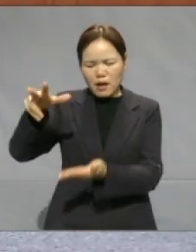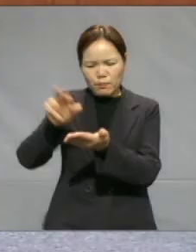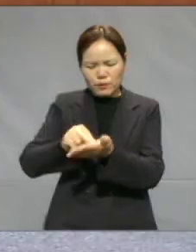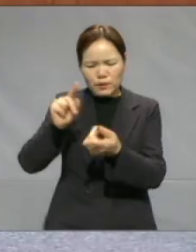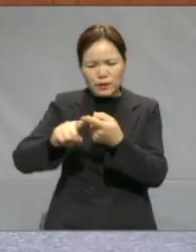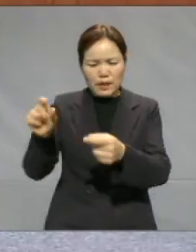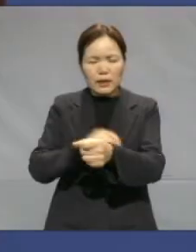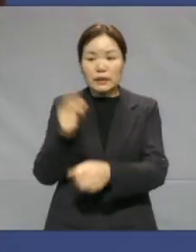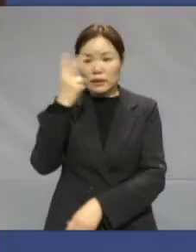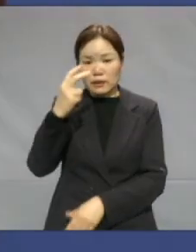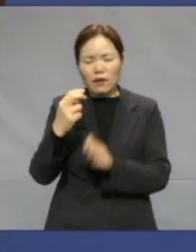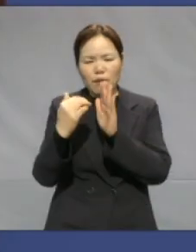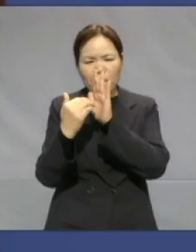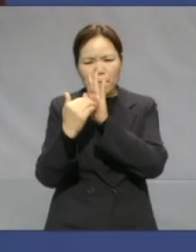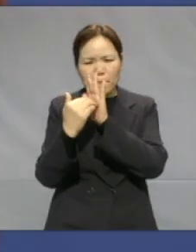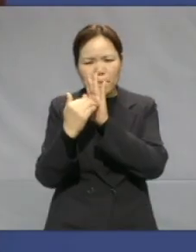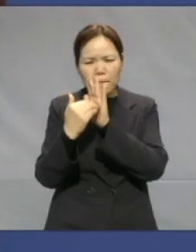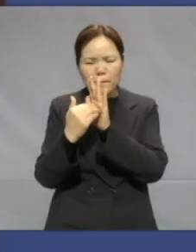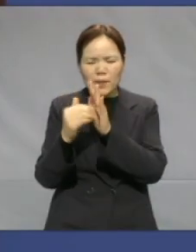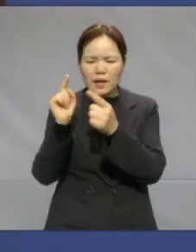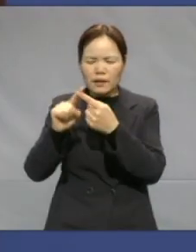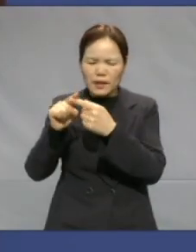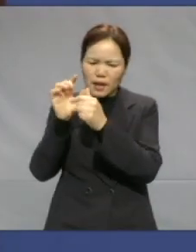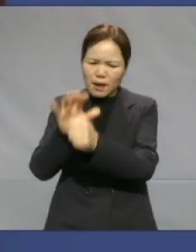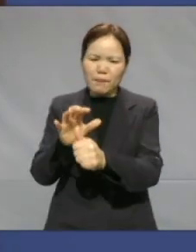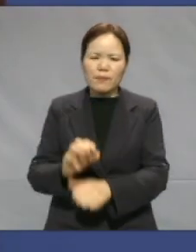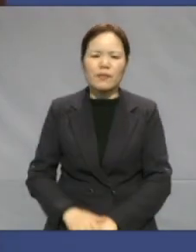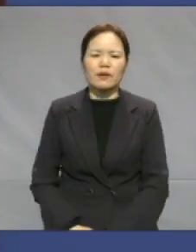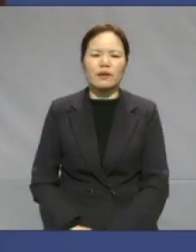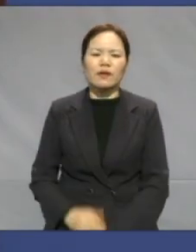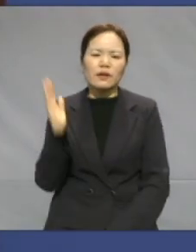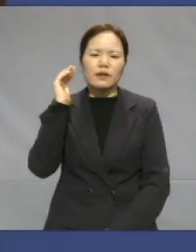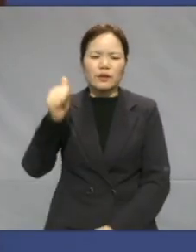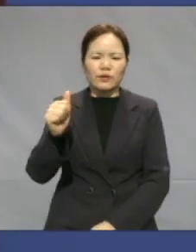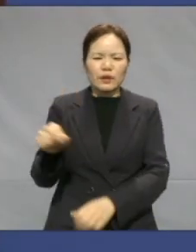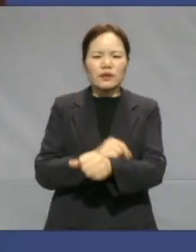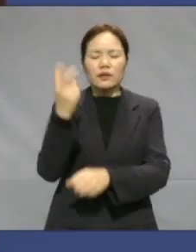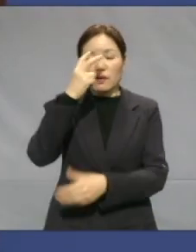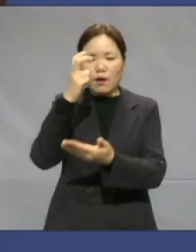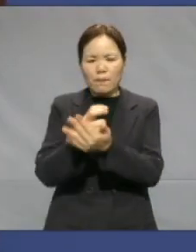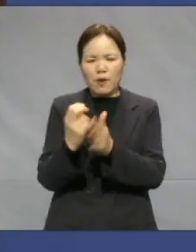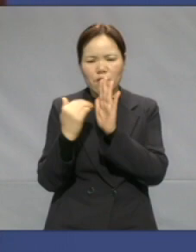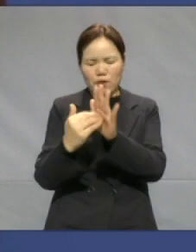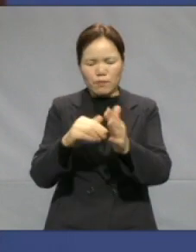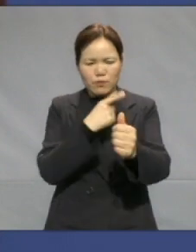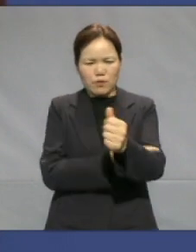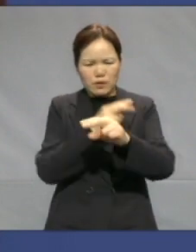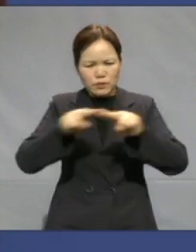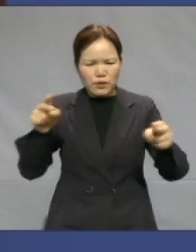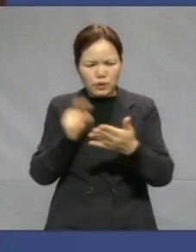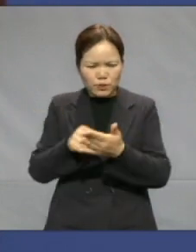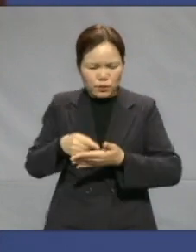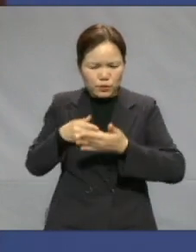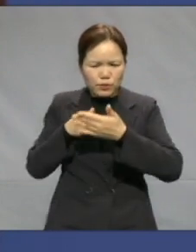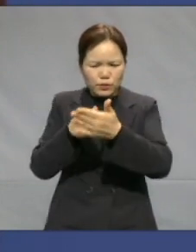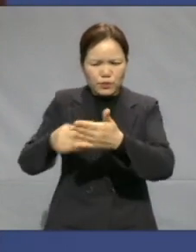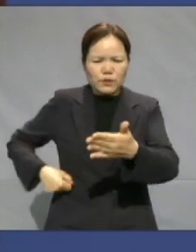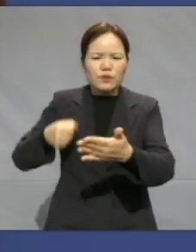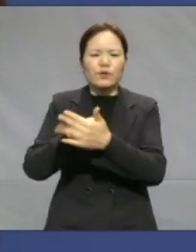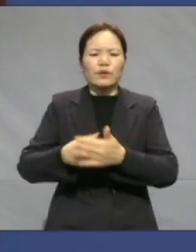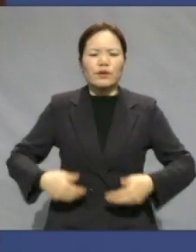활용했습니다. 대통령에게 특검법 거부권 철회를 촉구하는 용기를 가져야 합니다. 아니면